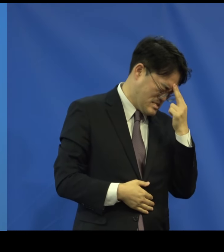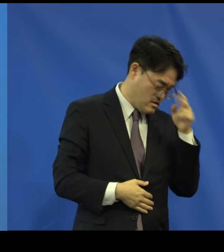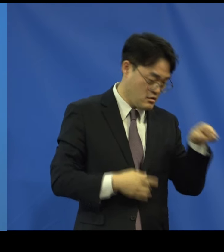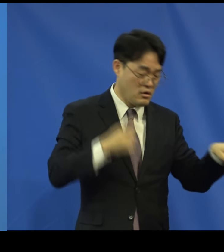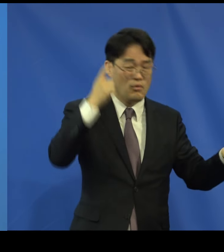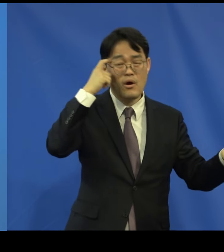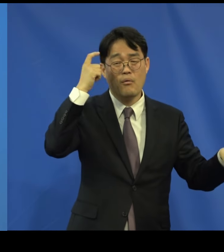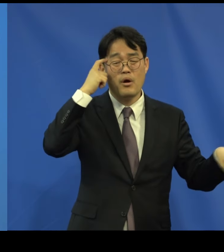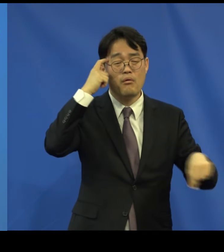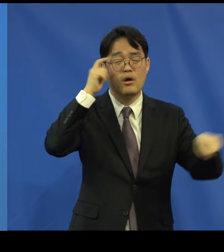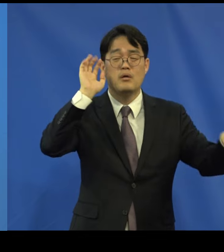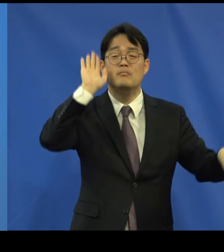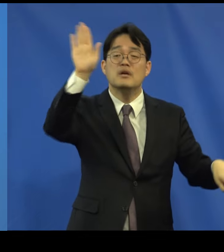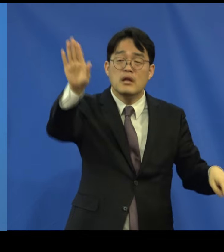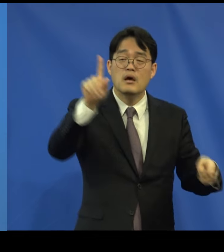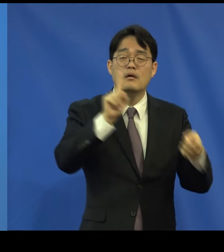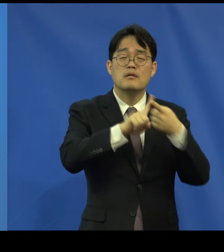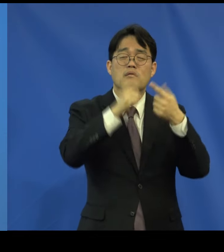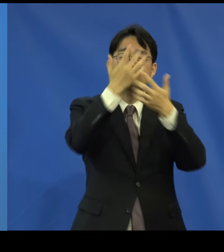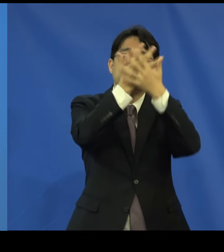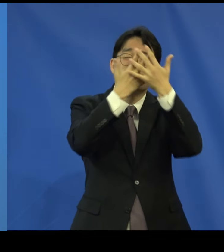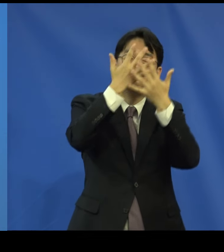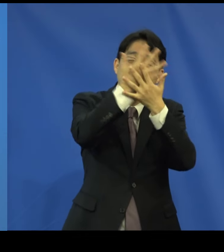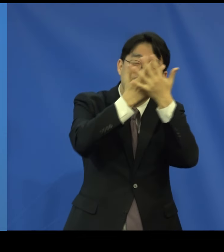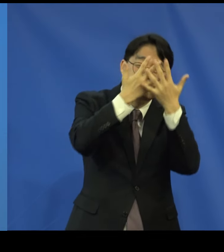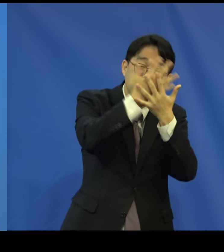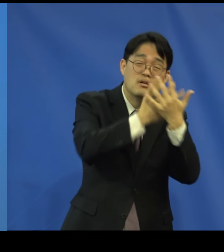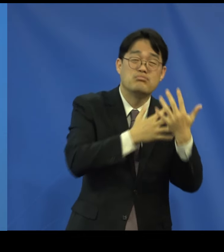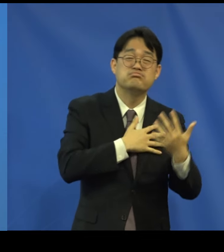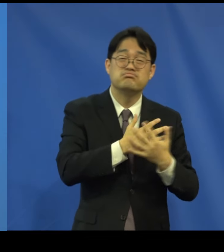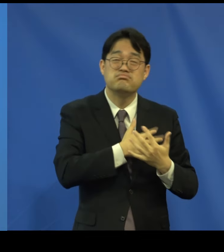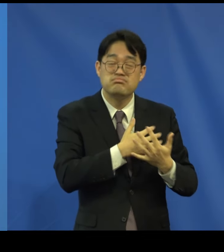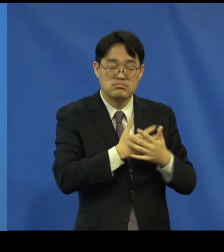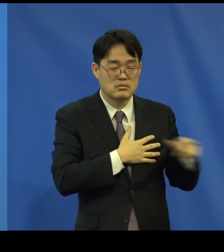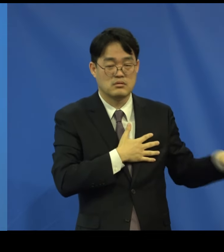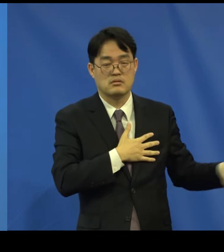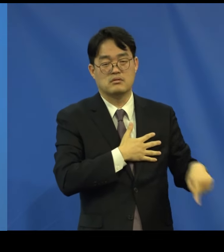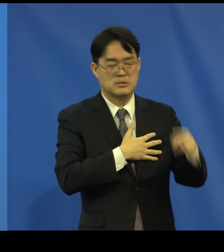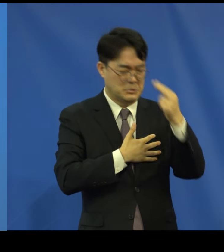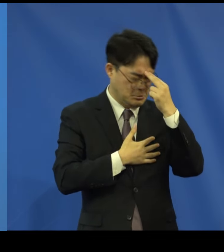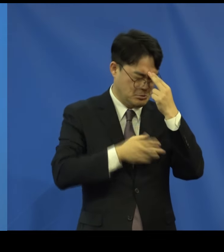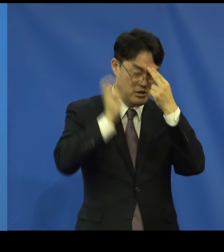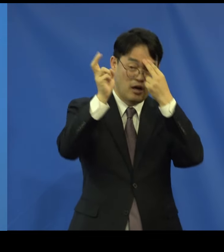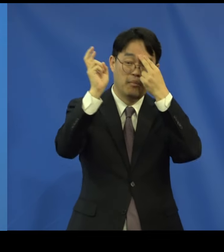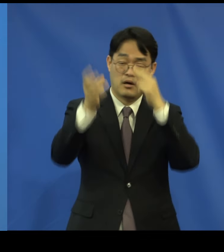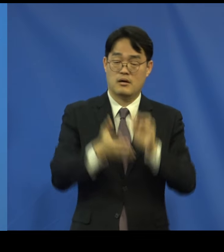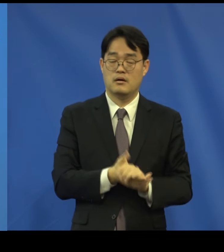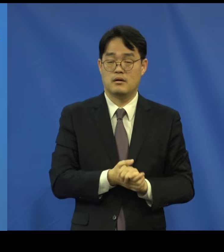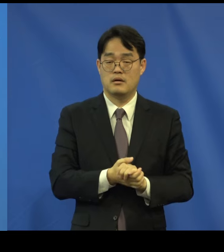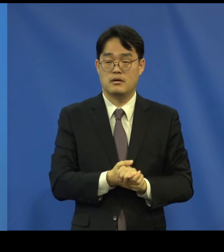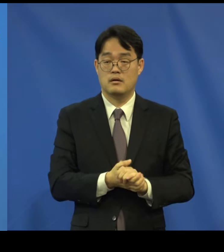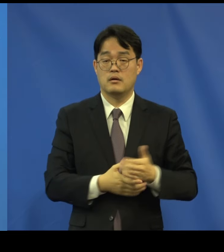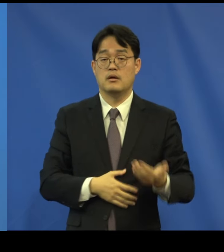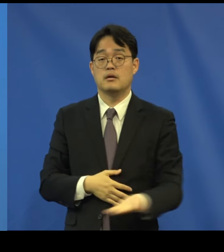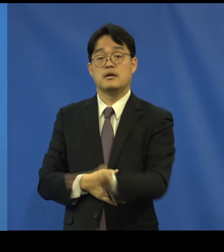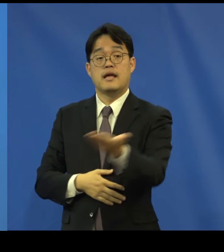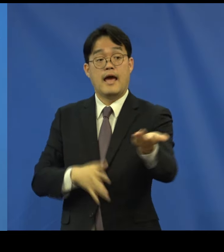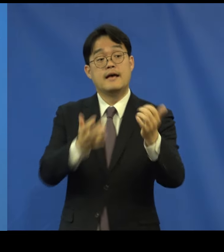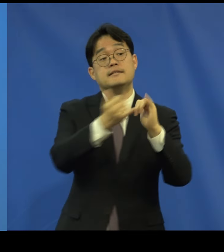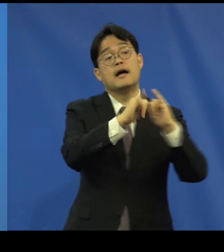미래적인 것입니다. 인간의 불안의 가장 깊은 곳에는 무엇이 있습니까? 죽음이라고 하는